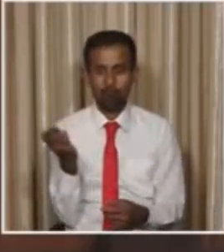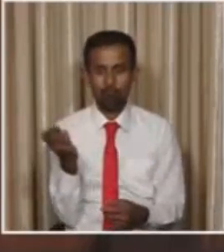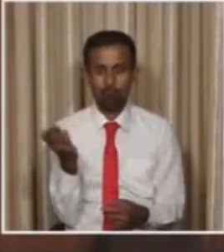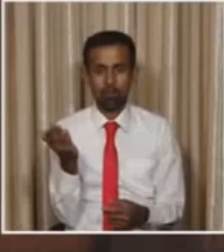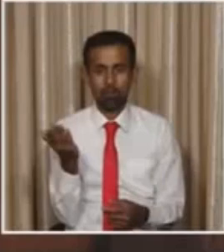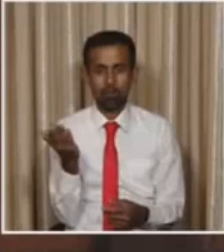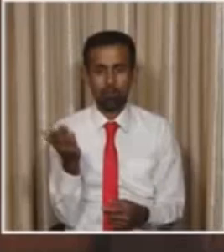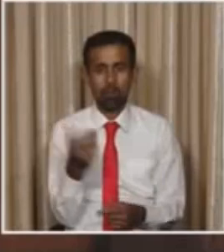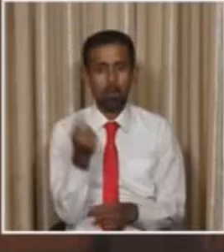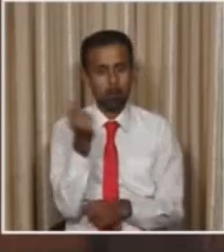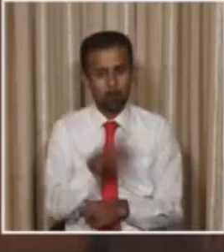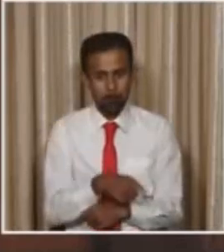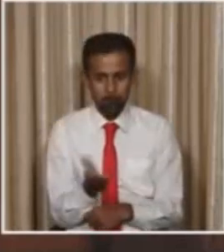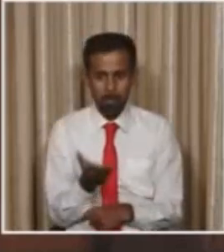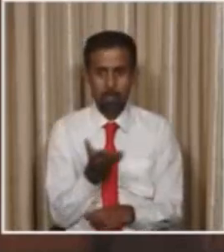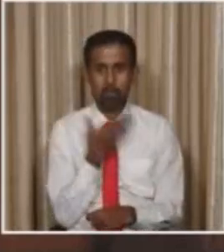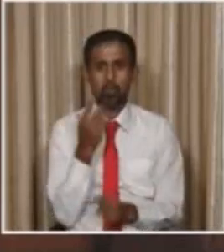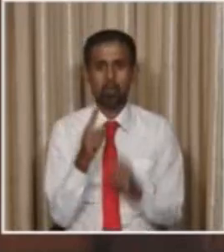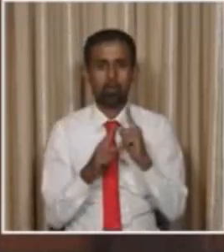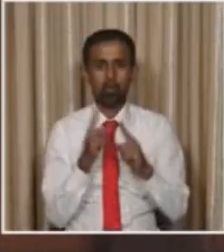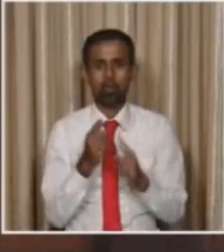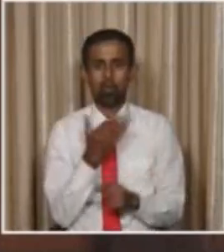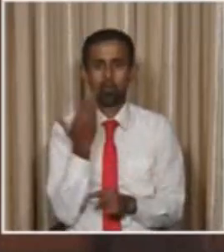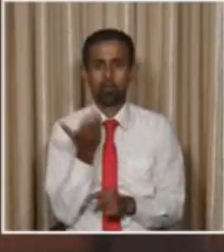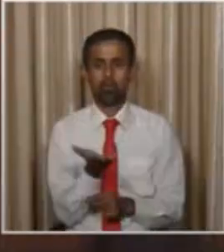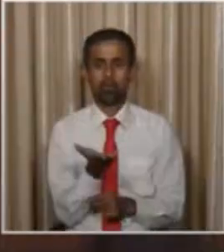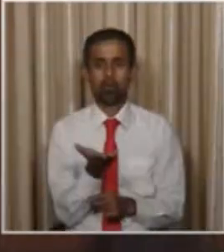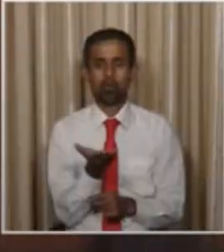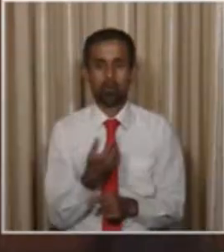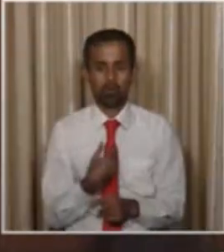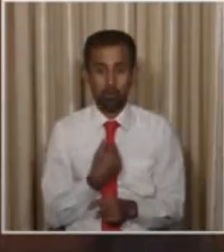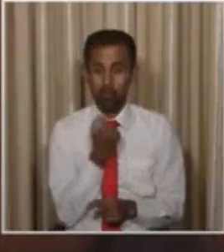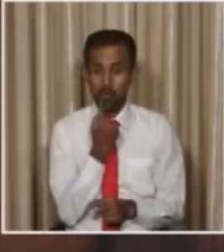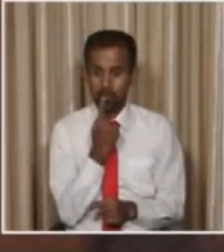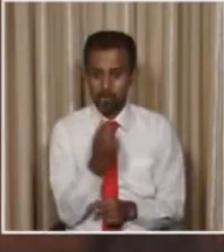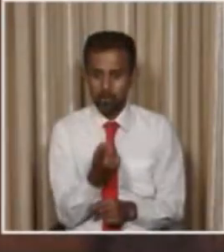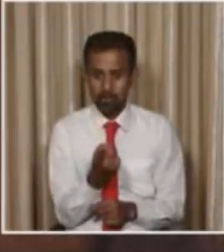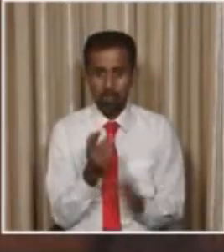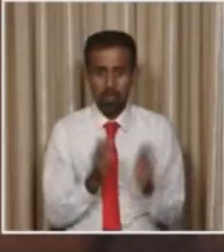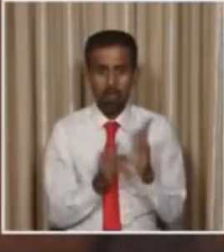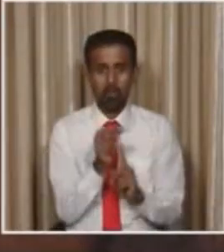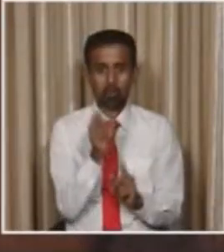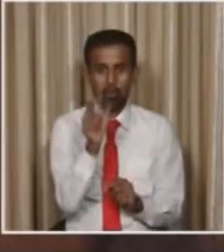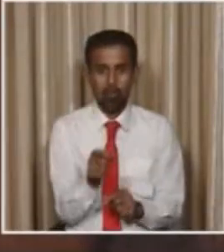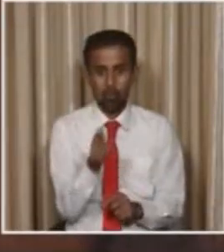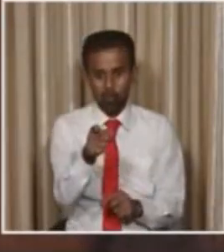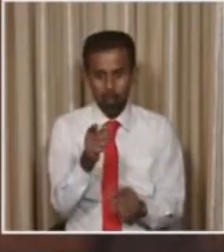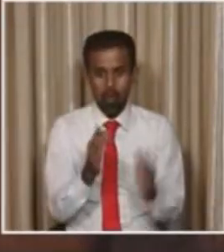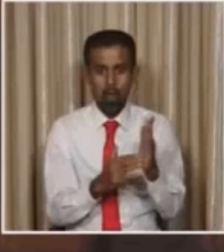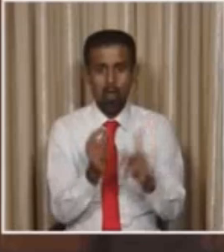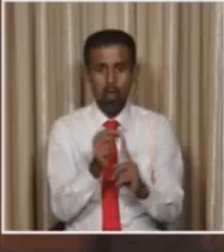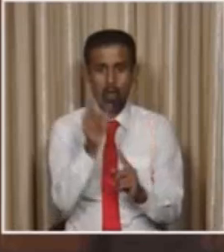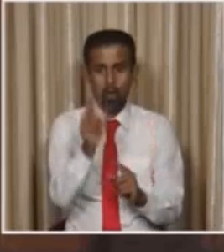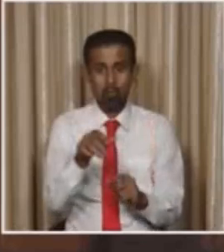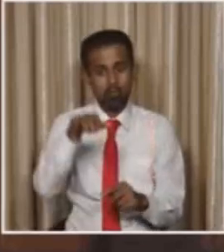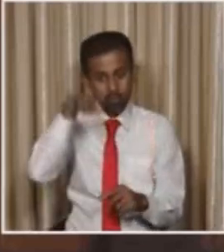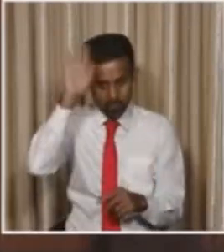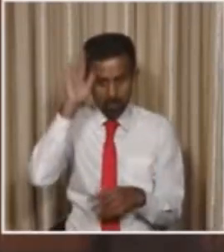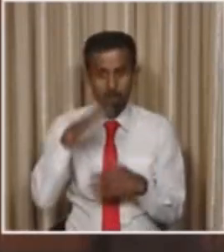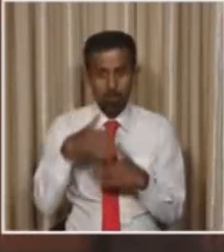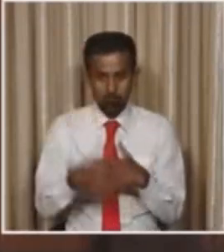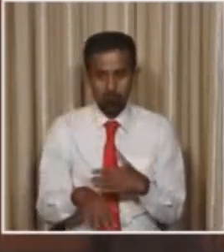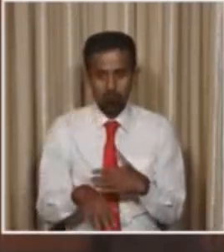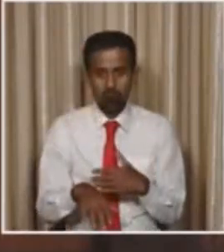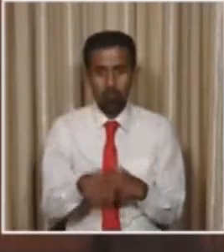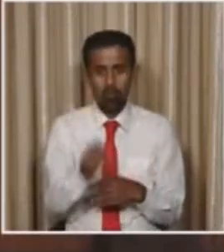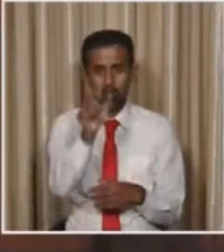வேணால் நான் சொன்ன வர விரும்பிய விடயம் என்னென்றால் கௌரவ அமைச்சர் அவர்களே நீங்கள் ஒரு அமைச்சராக இருந்த காலப்பகுதியிலே உங்களுடைய அரசாங்கம் உங்களுடைய